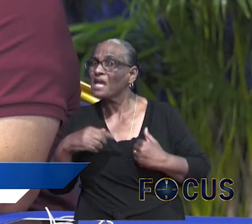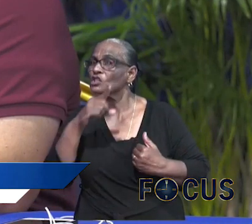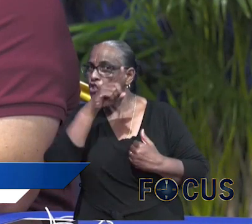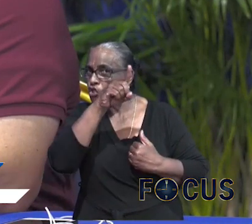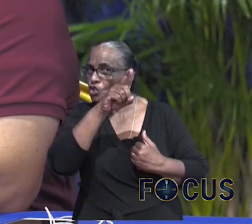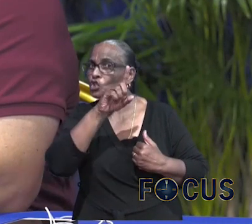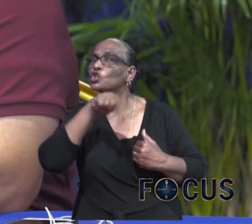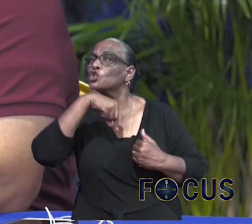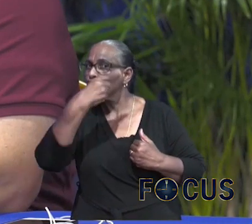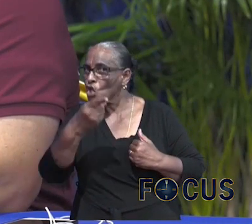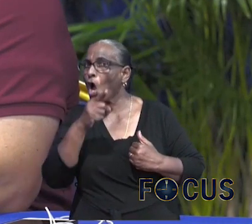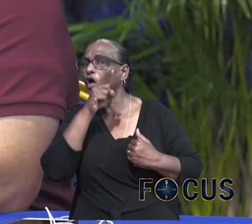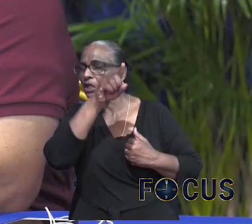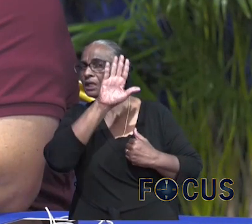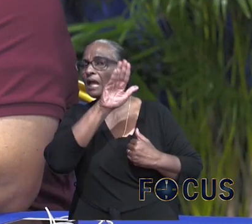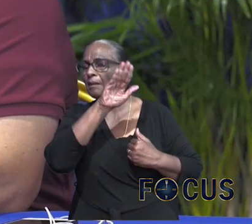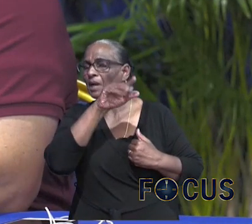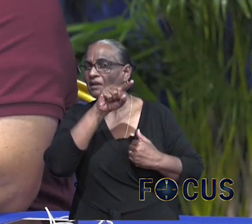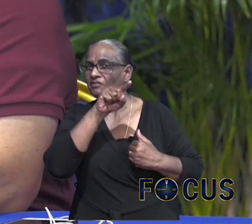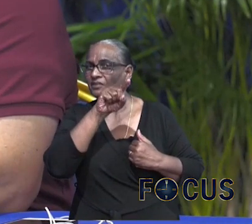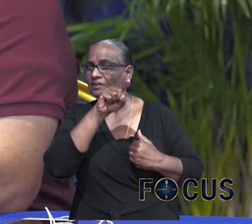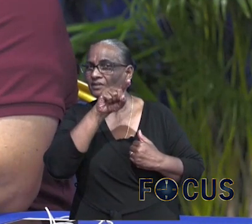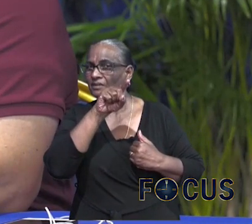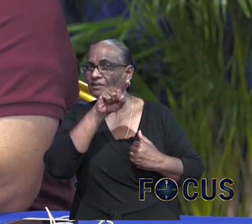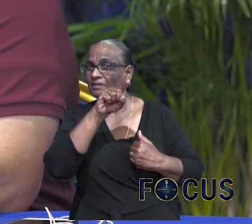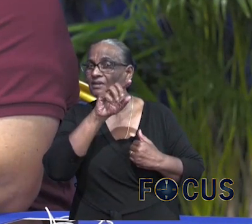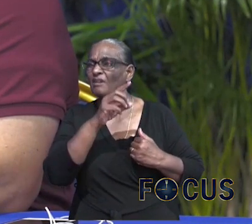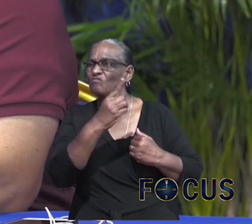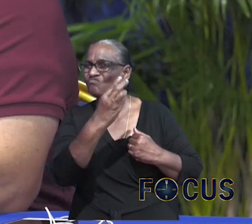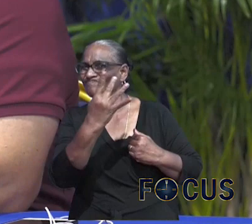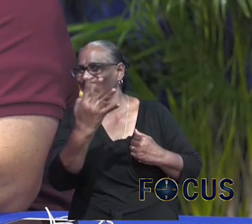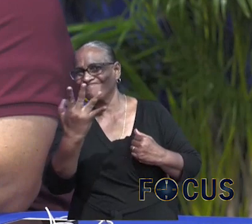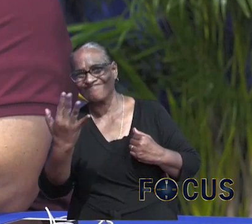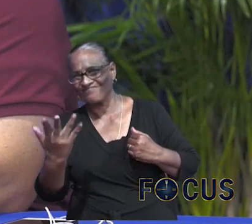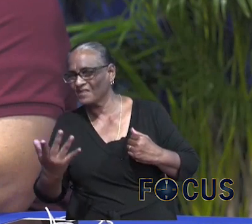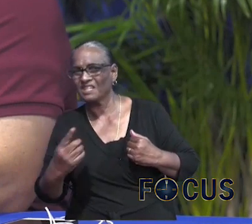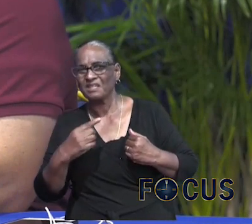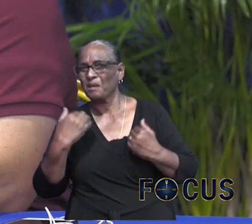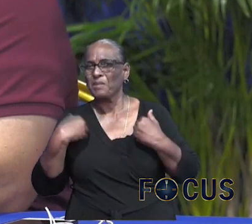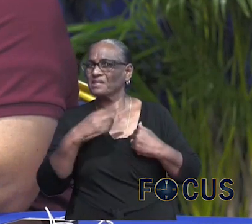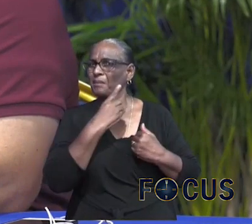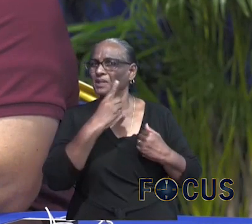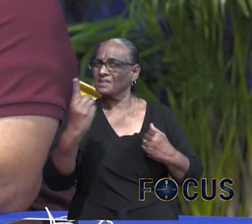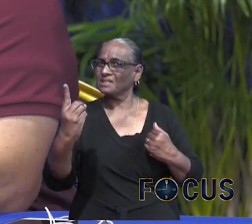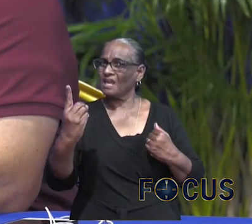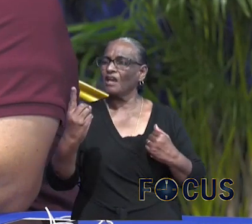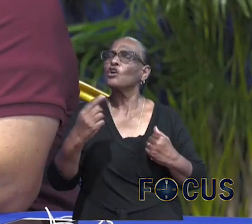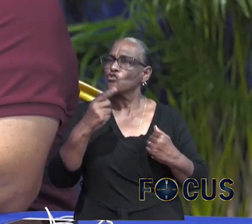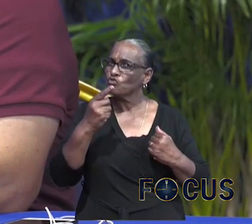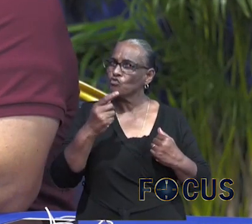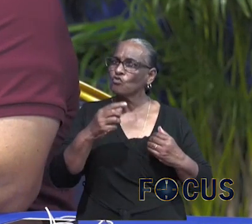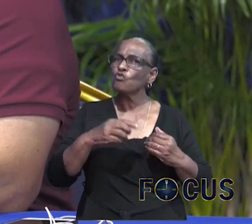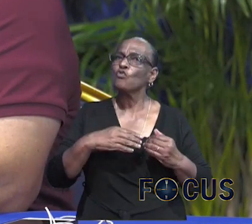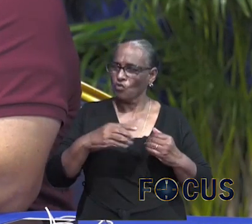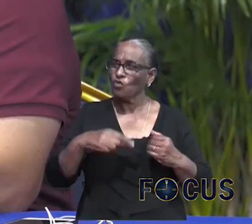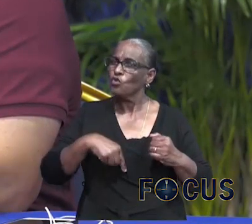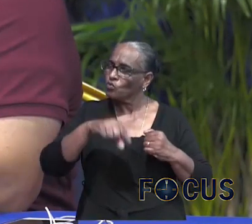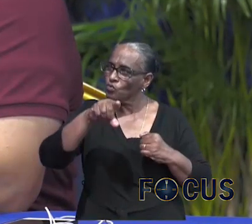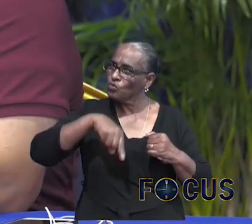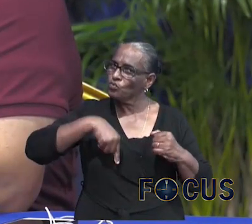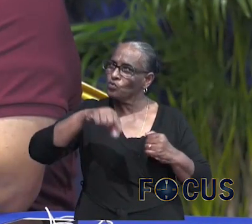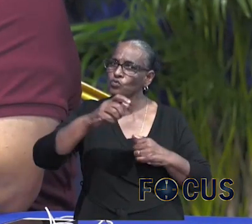daar. En een aantal hebben ons aangegeven dat ze voorlopig niet weg willen uit